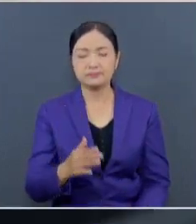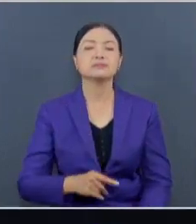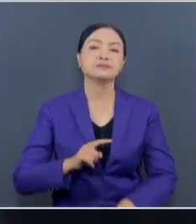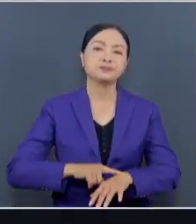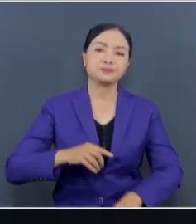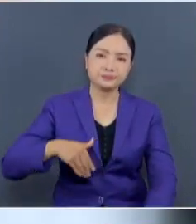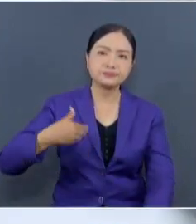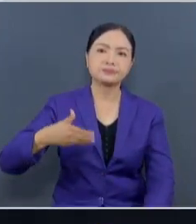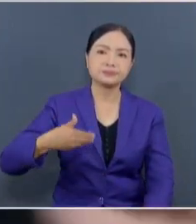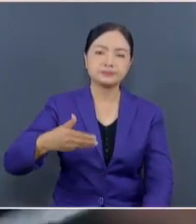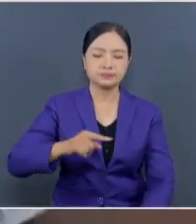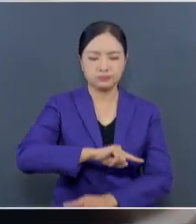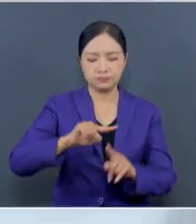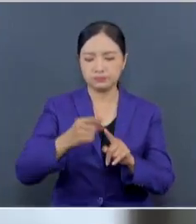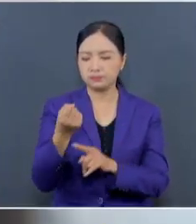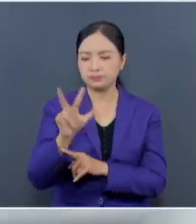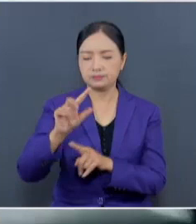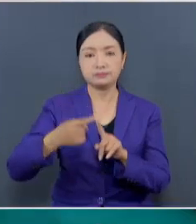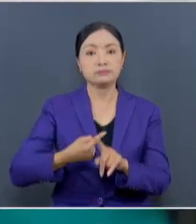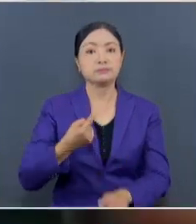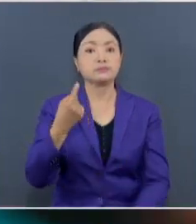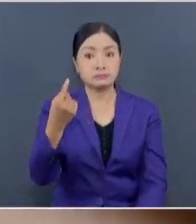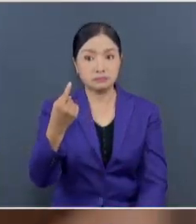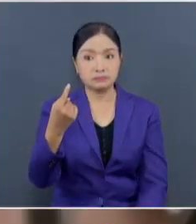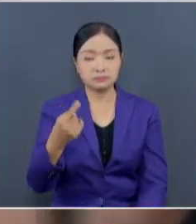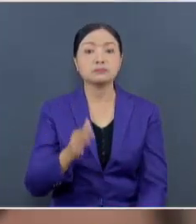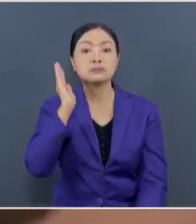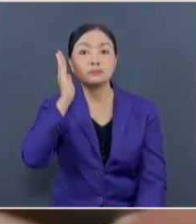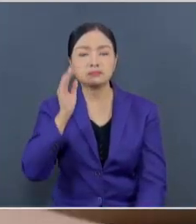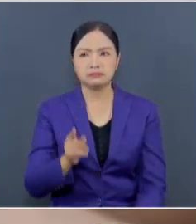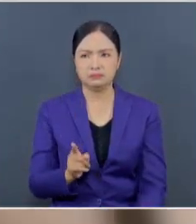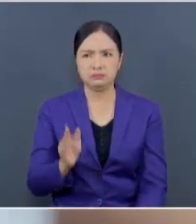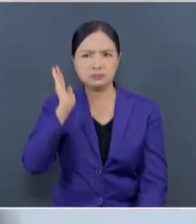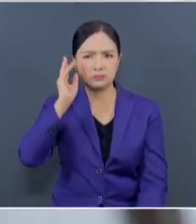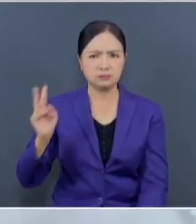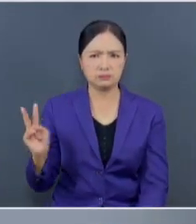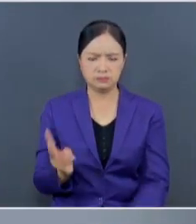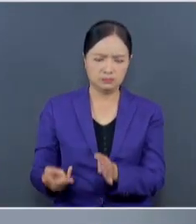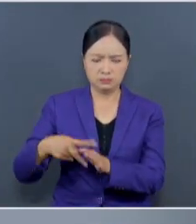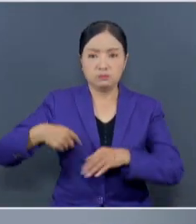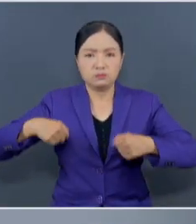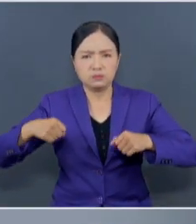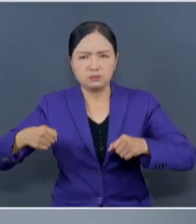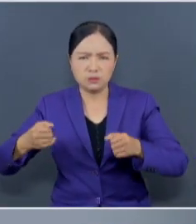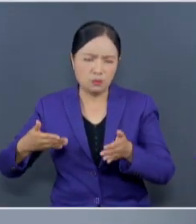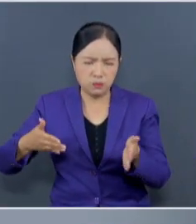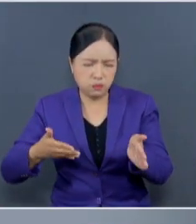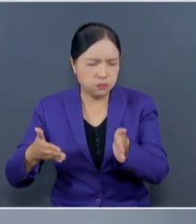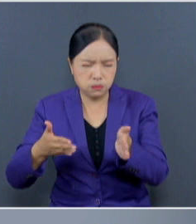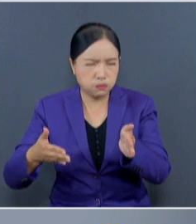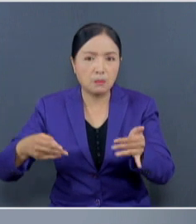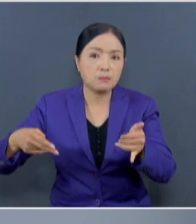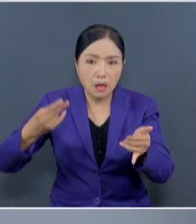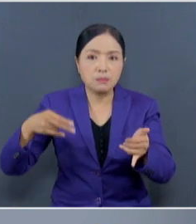เนี่ยครับจนมาถึงวันที่ 13มกราคมที่ผ่านมาคราวนี้นาธนดลเนี่ยโดนคนร้าย 2คนครับขี่รถจักายไล่ยิงอีกครั้งหนึงที่